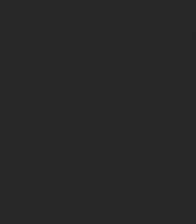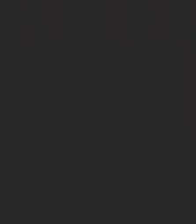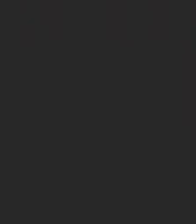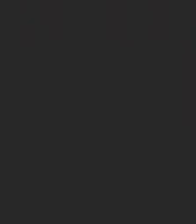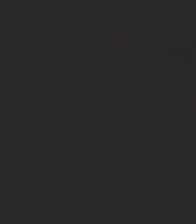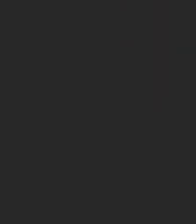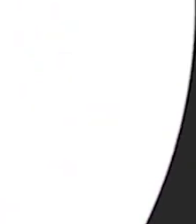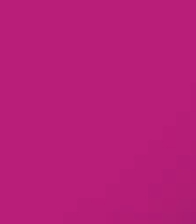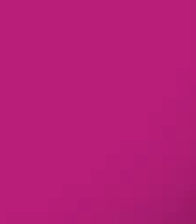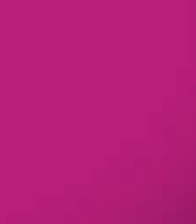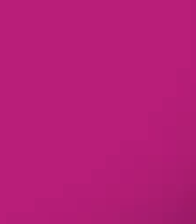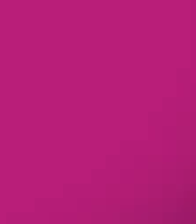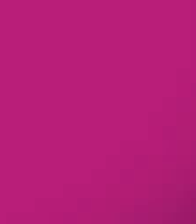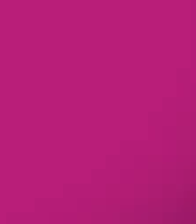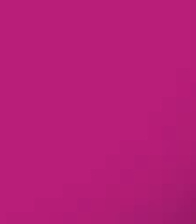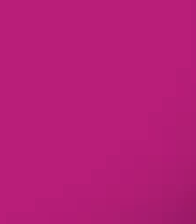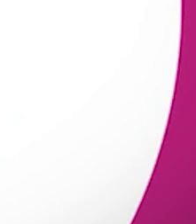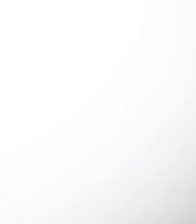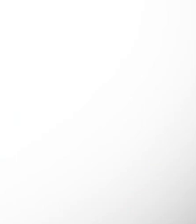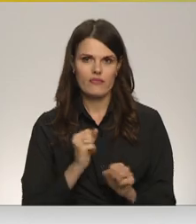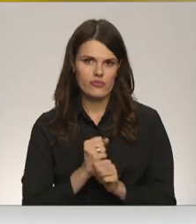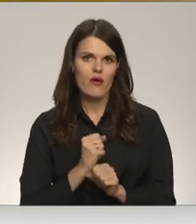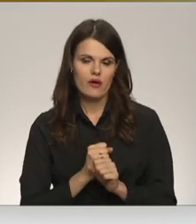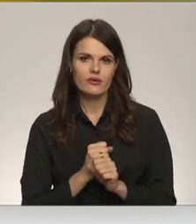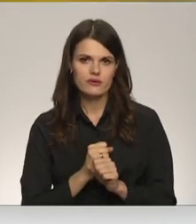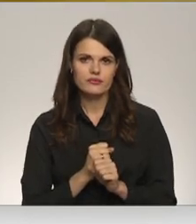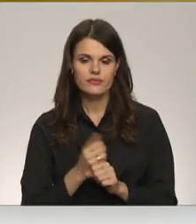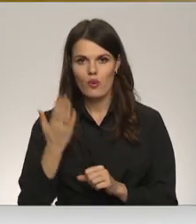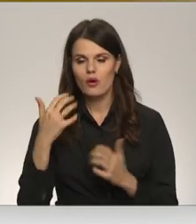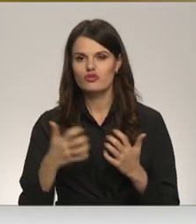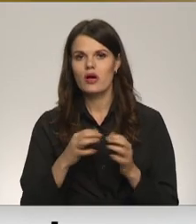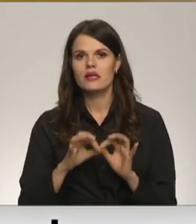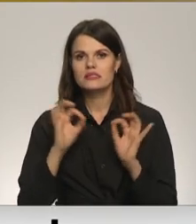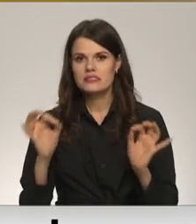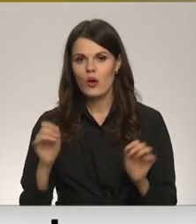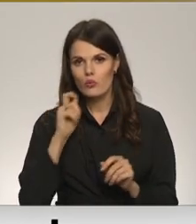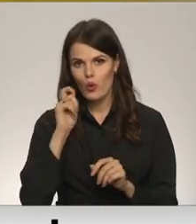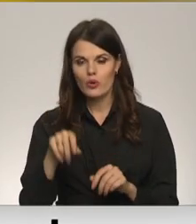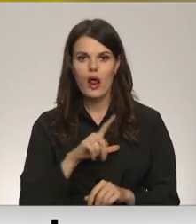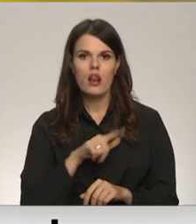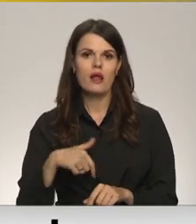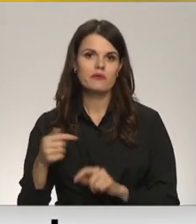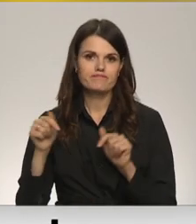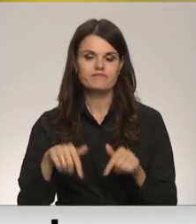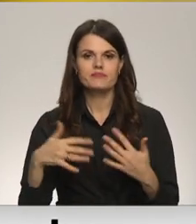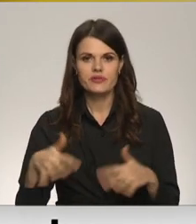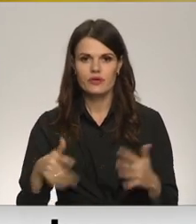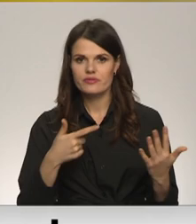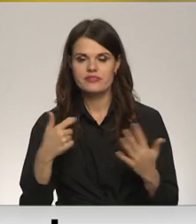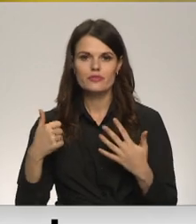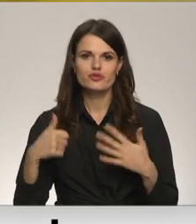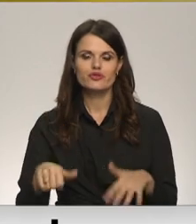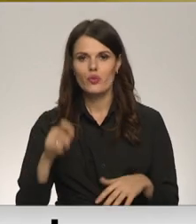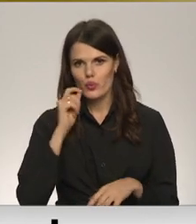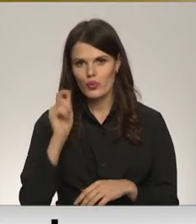Re, viss ēters ir te! Kopš kara sākuma Ukrainā Latvijā ieradušies jau